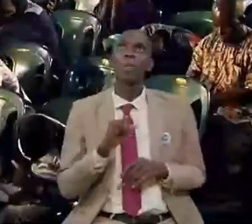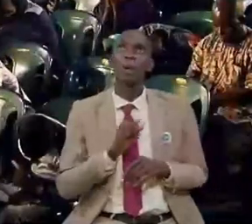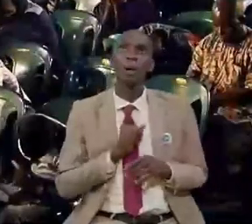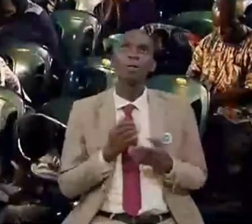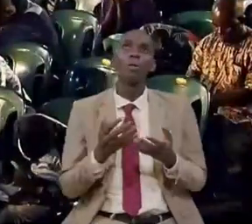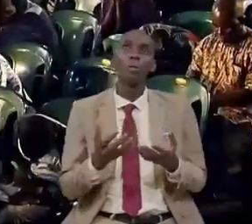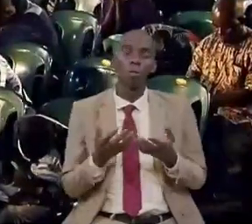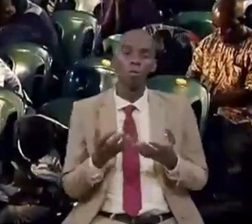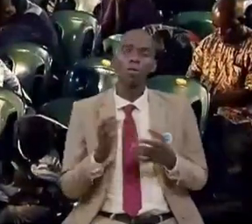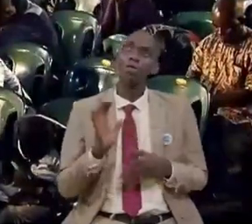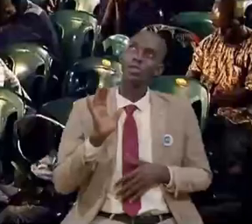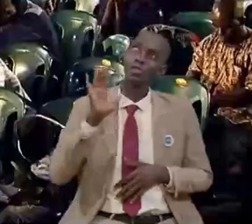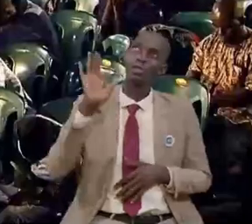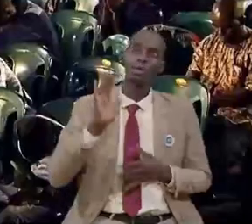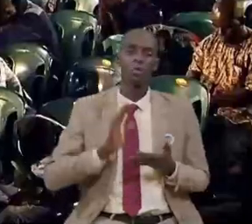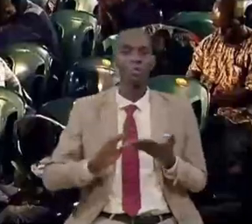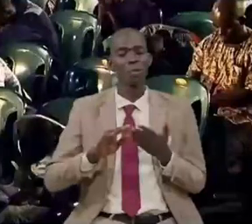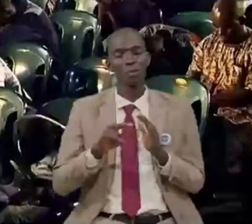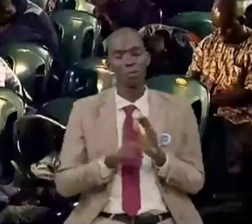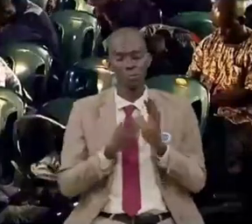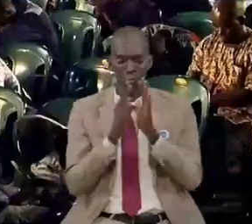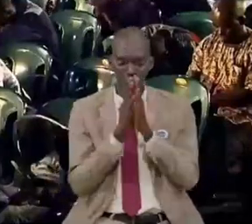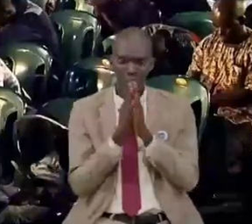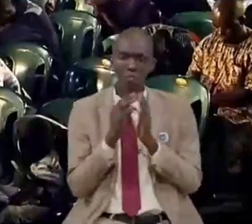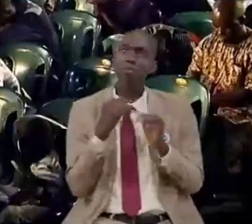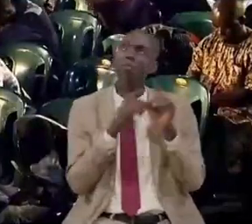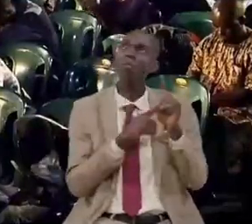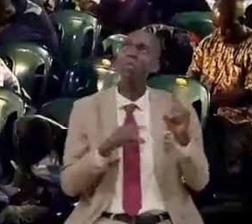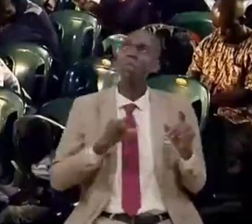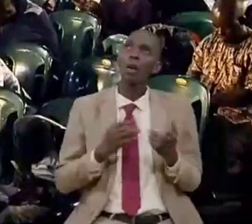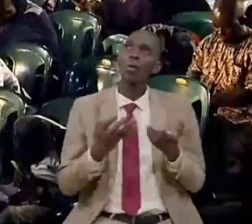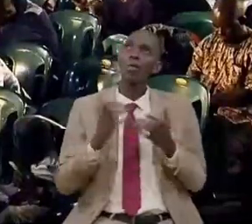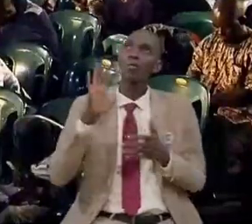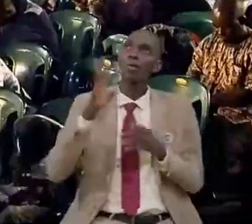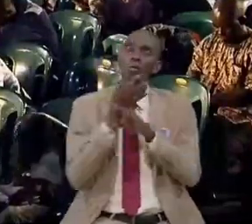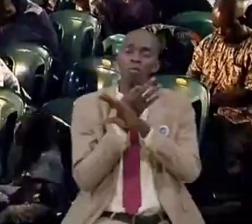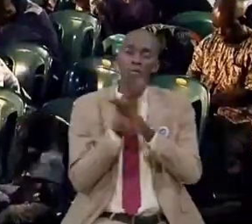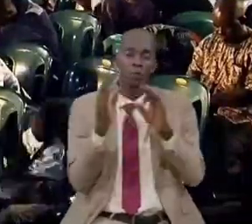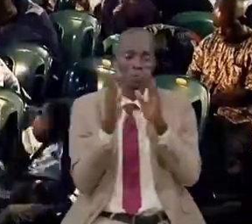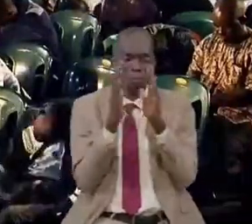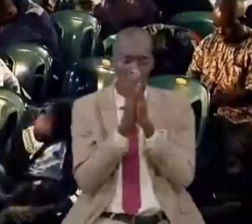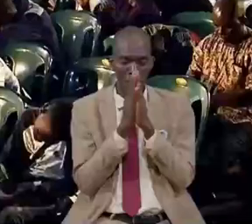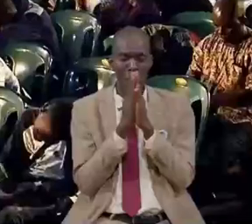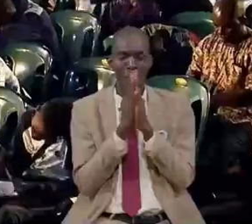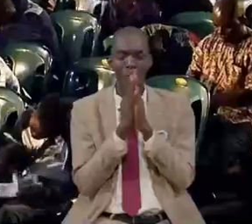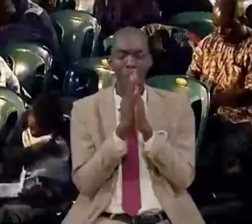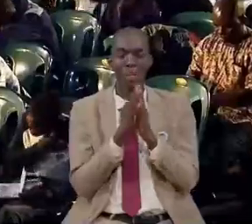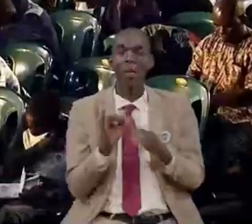je veux ton pardon, je veux la libération, je veux